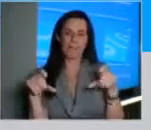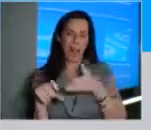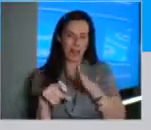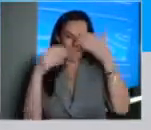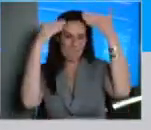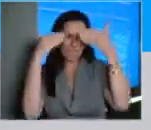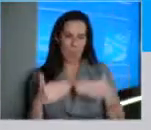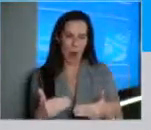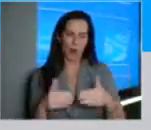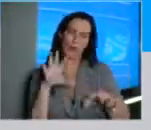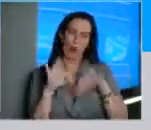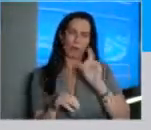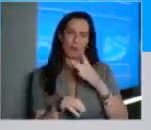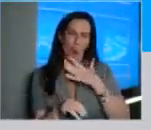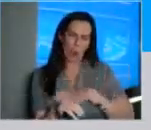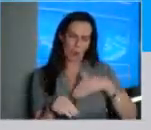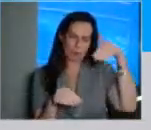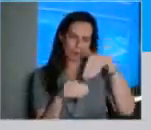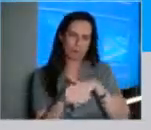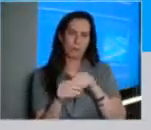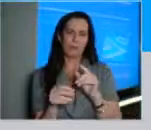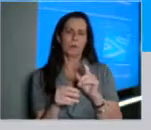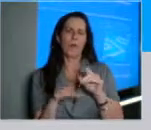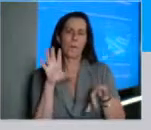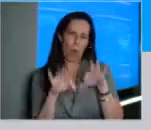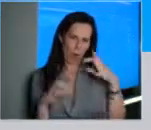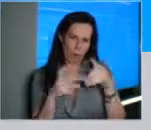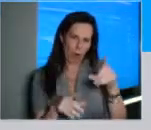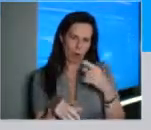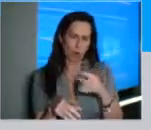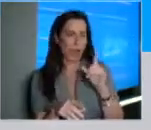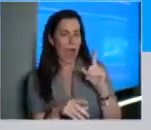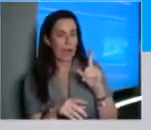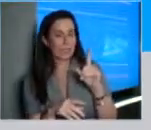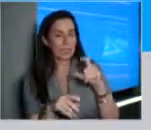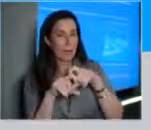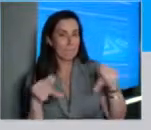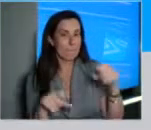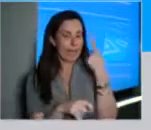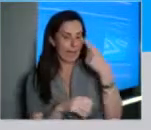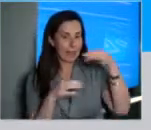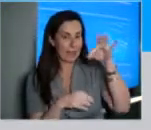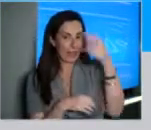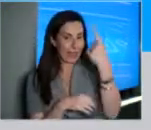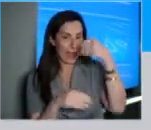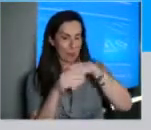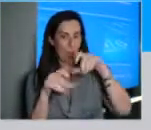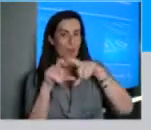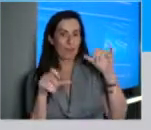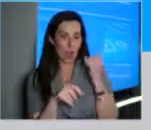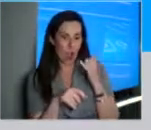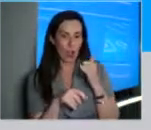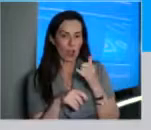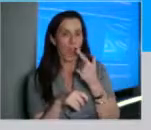מאחורי הפרגוד ובוחר את הקלפי ואת הפתק שהוא רוצה להצביע, מצביע למפלגה ה... שים לב שמכניסים רק פתק אחד נכון, בתוך המעטפה, נכון,